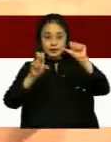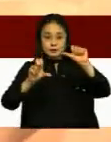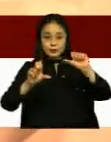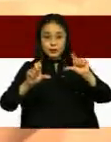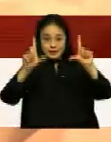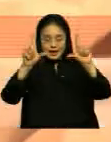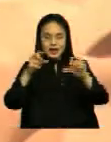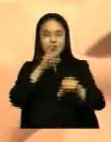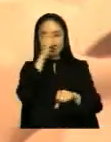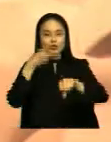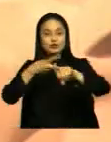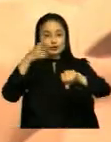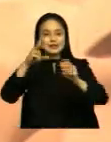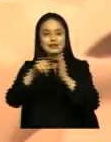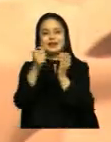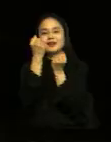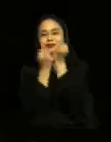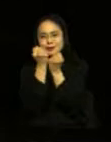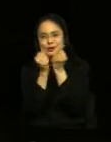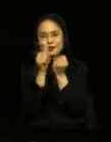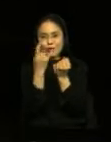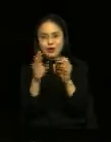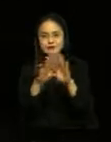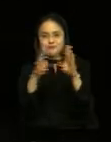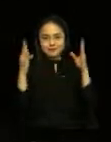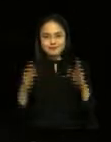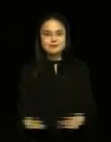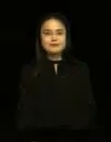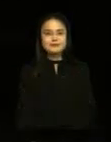참여 방법은 별도 신청 없이 선착순 입장입니다